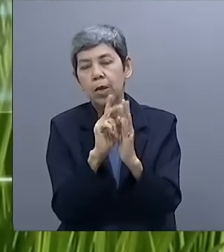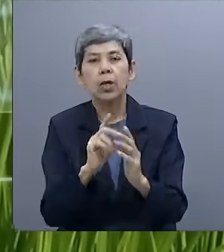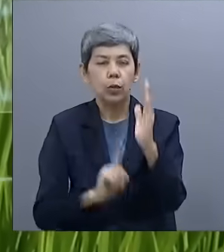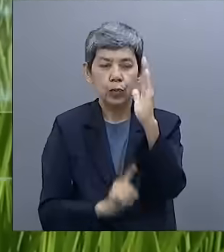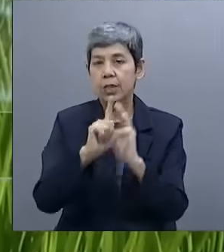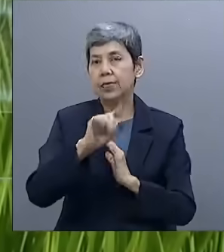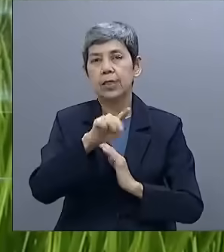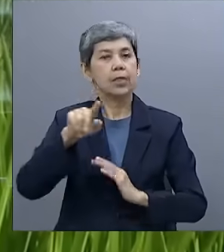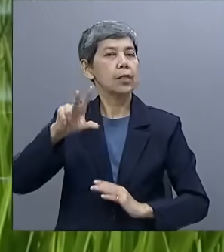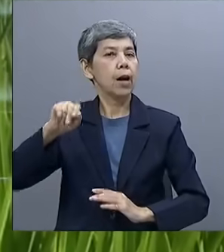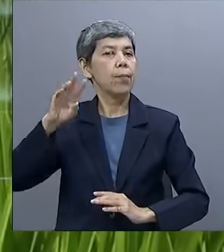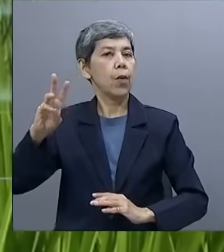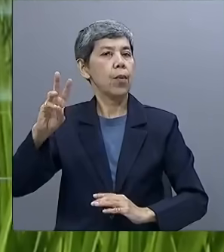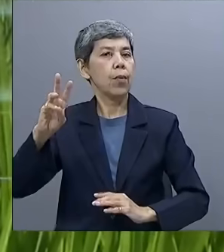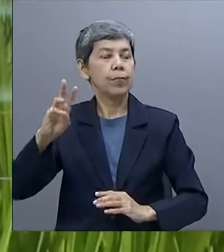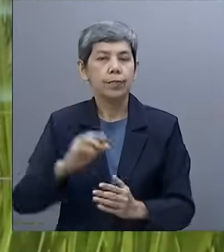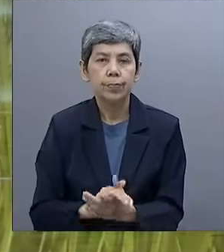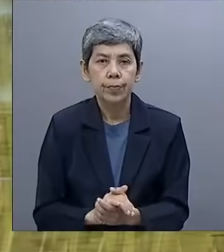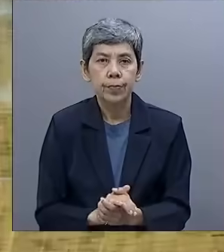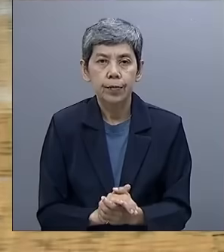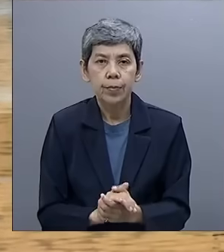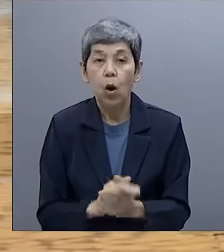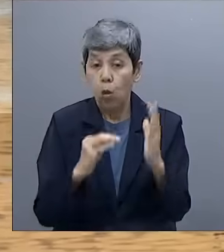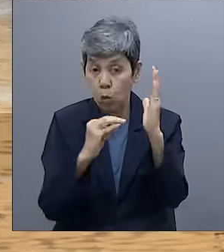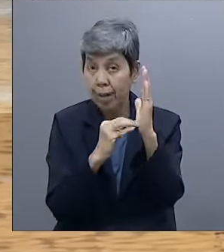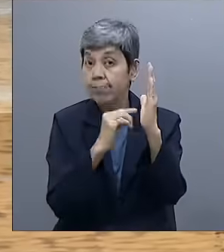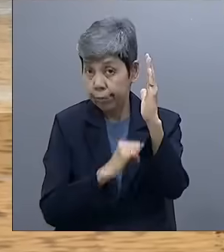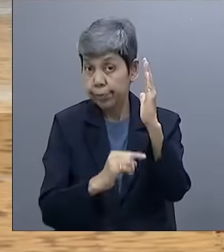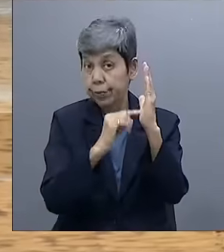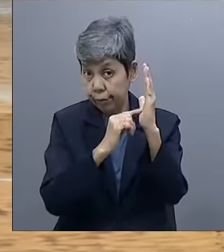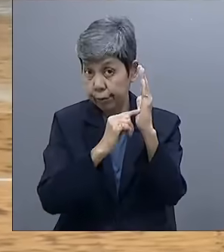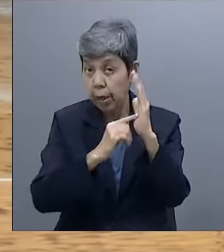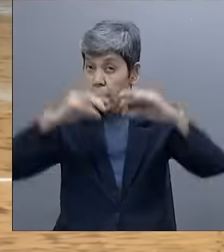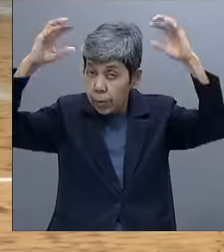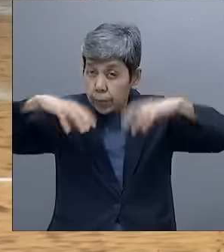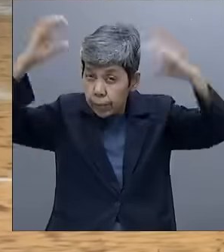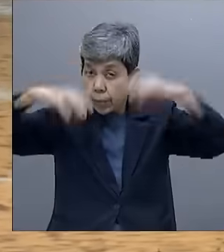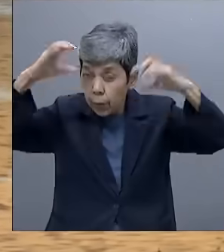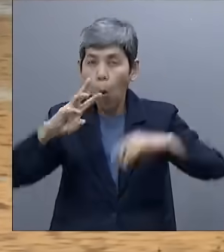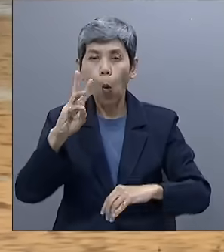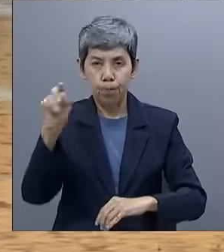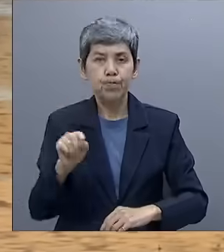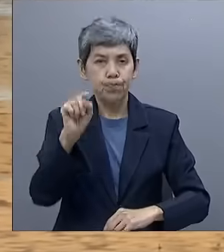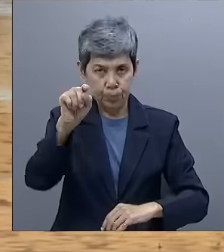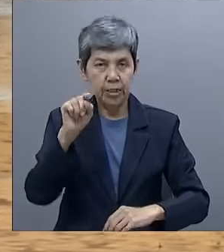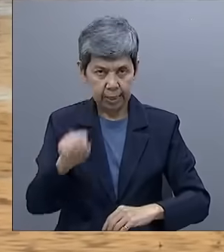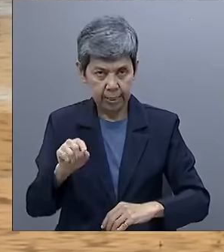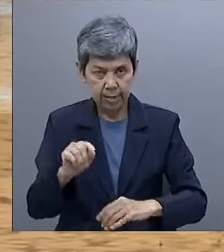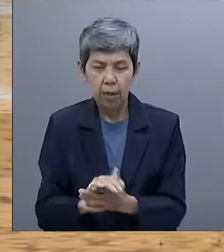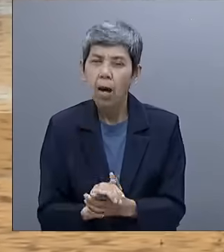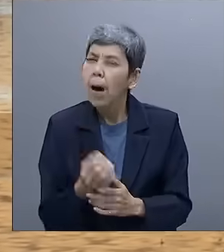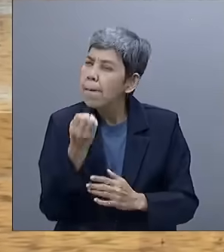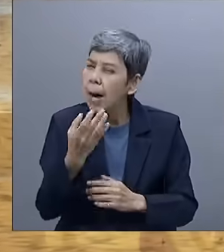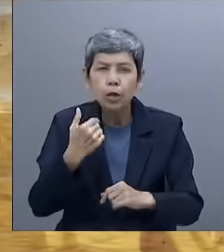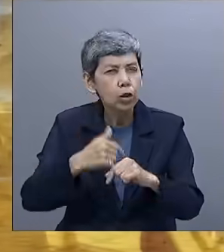ว่าง 24-36 องศาเซลเซียสสำหรับกรุงเทพและปริมณฑลมีฝนฟ้าคะนอง 60% ของพื้นที่ส่วนมาก